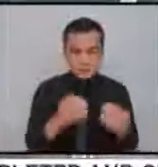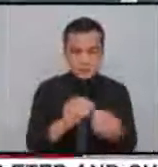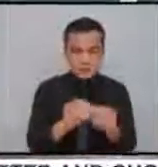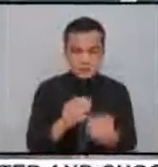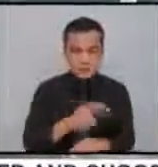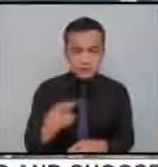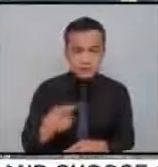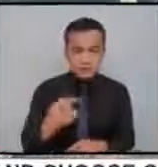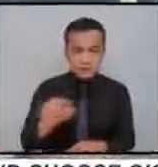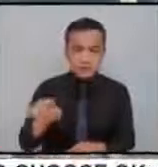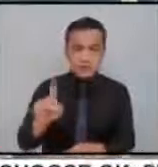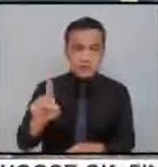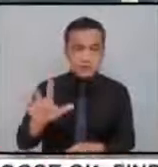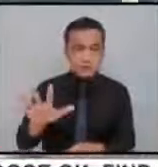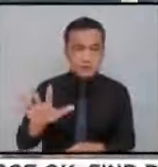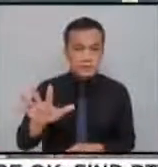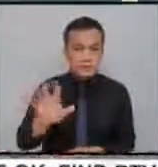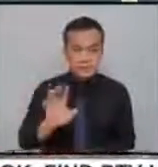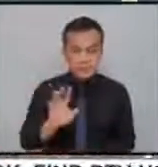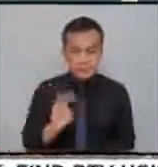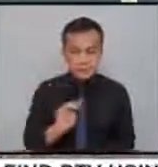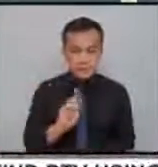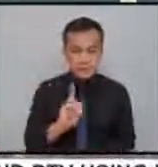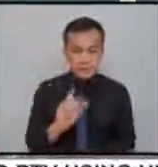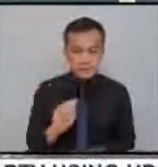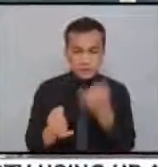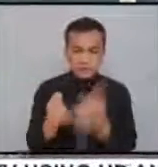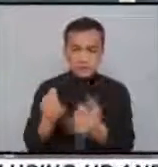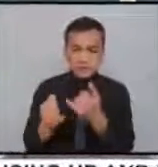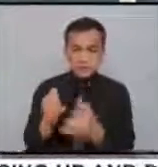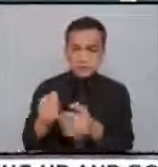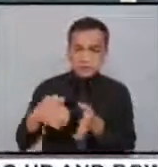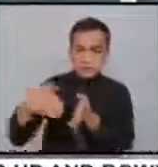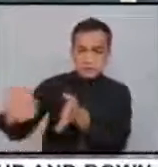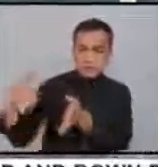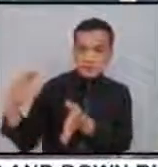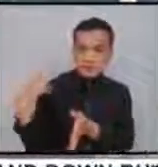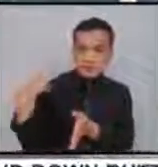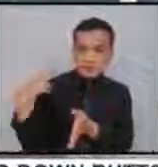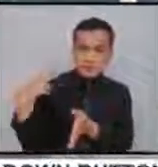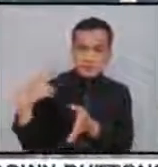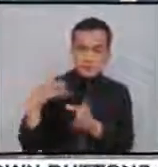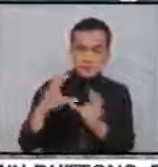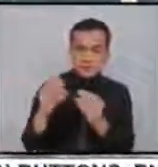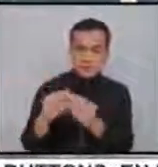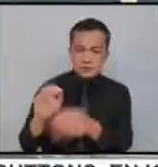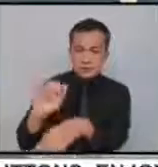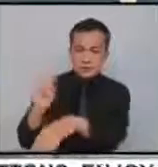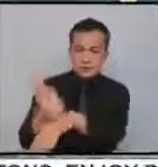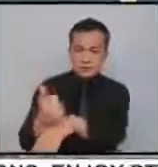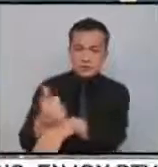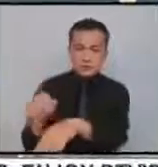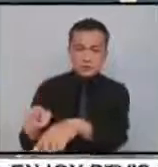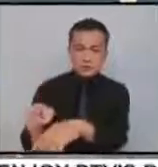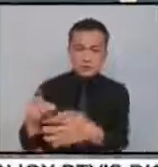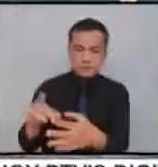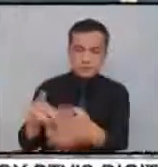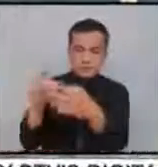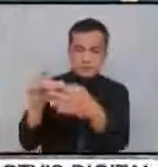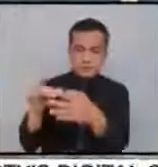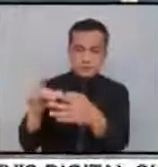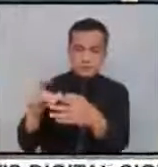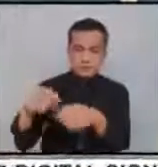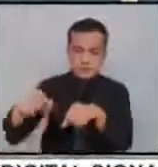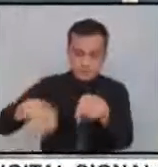ng MMDA, ang pinakadulong linya sa kanan ng Commonwealth Avenue ay itinalaga bilang eksklusibong bicycle lane.